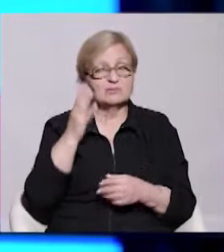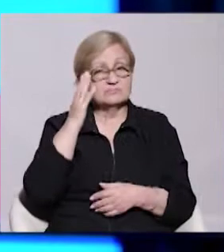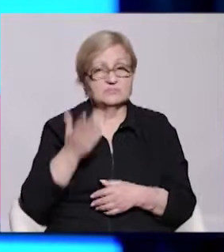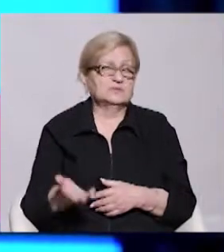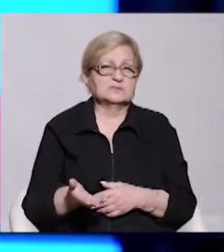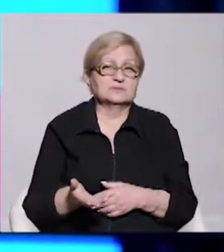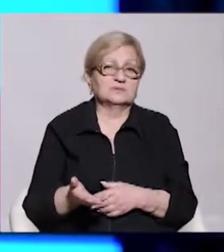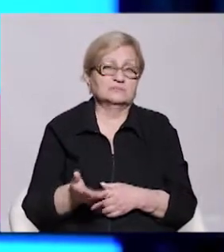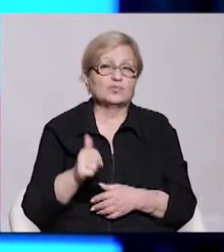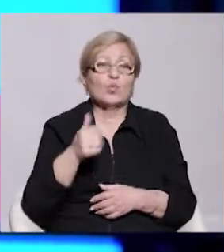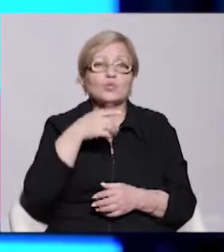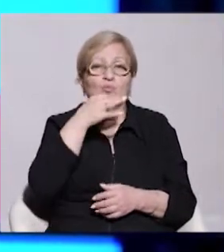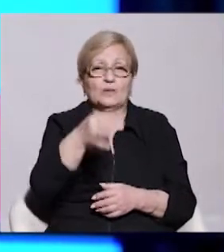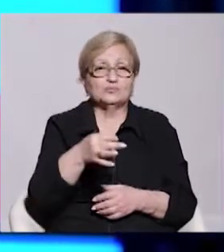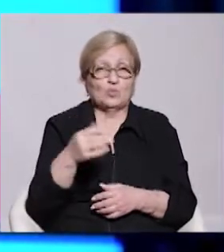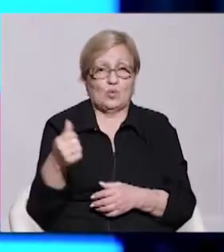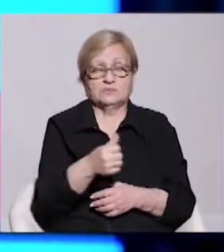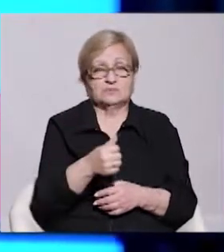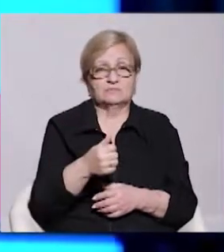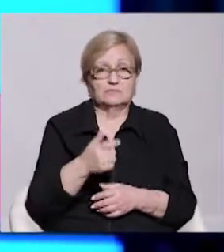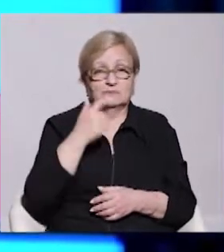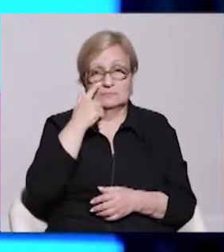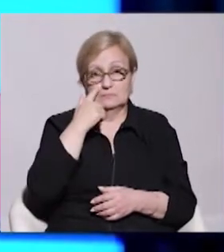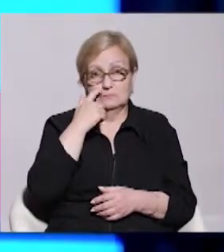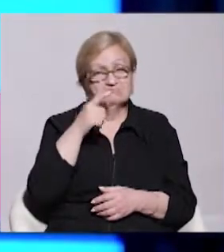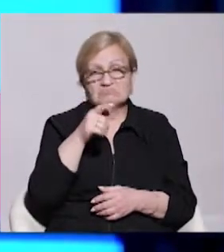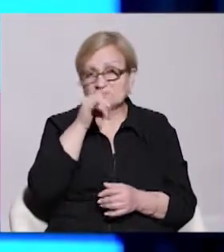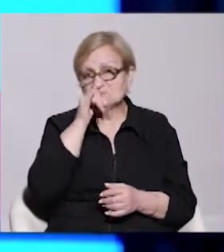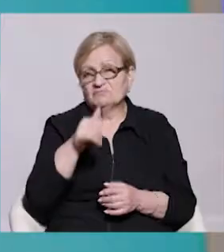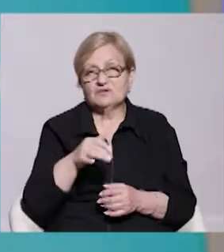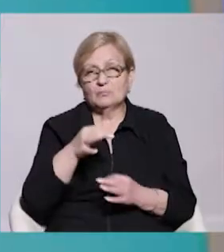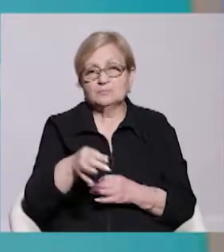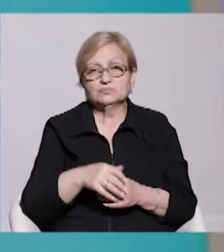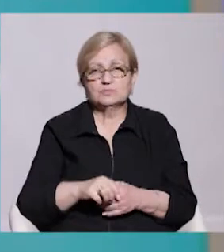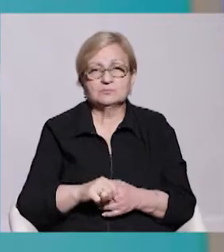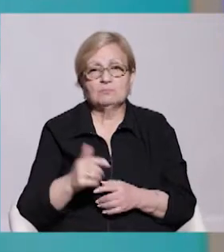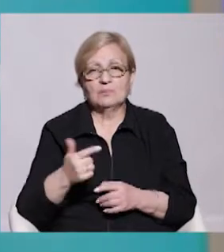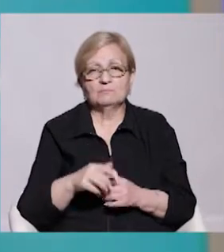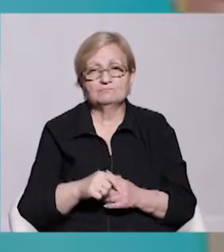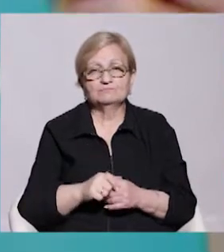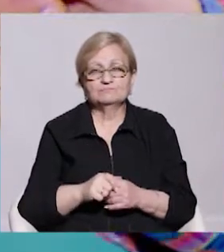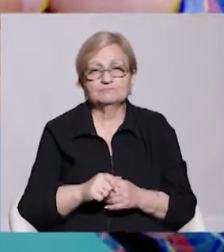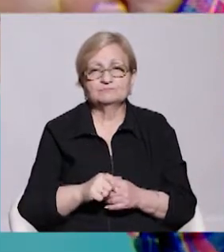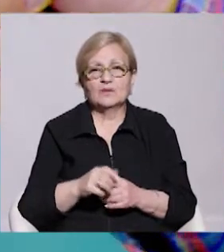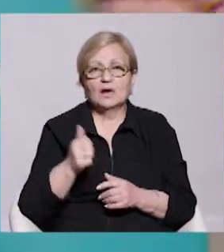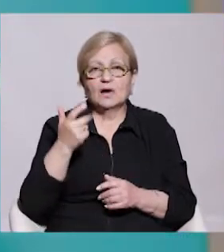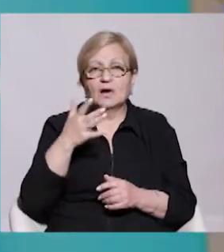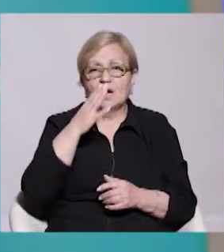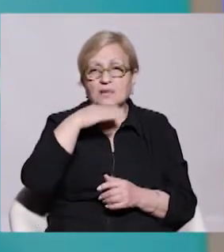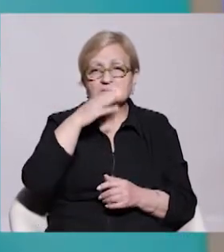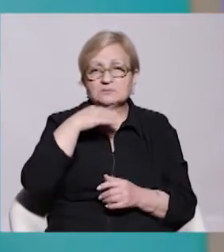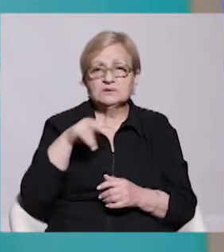დღე რამდენ დროს ანდომებს ძილს? აი ამ პრობლემას ვერ გადავჭრით. აბა მეორე ვნახოთ. რამდენ